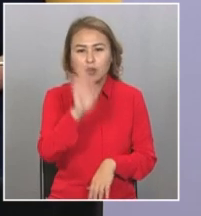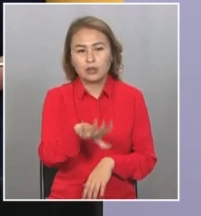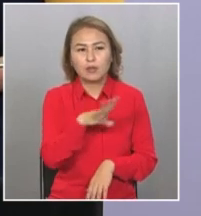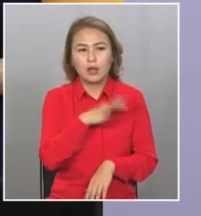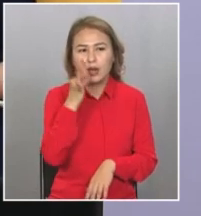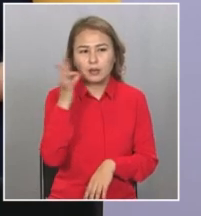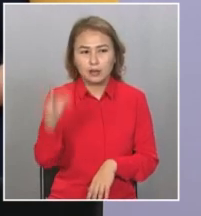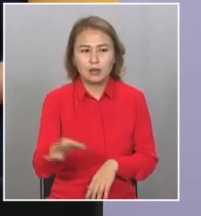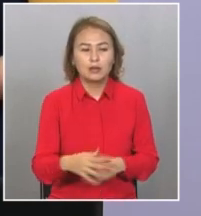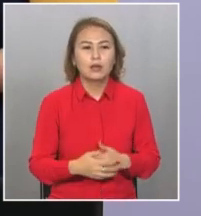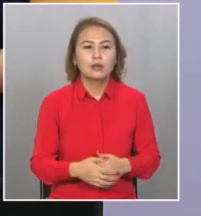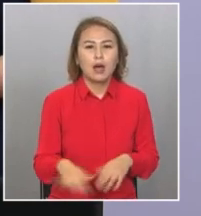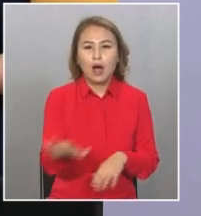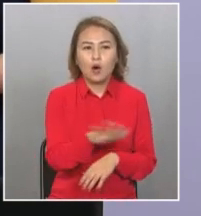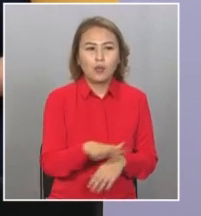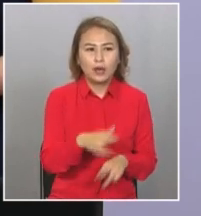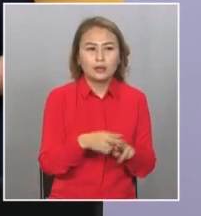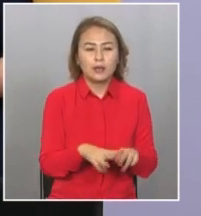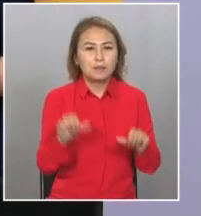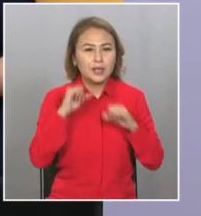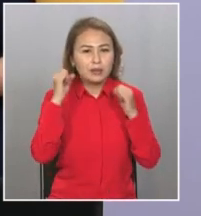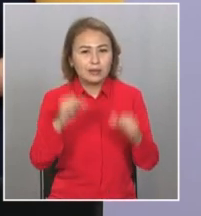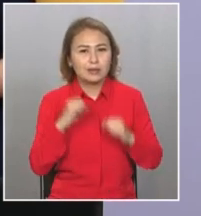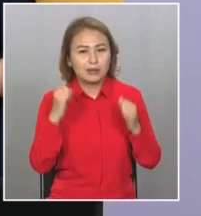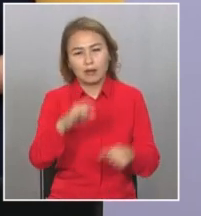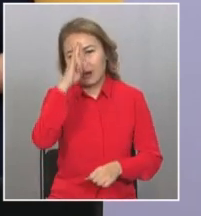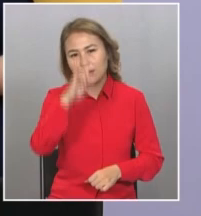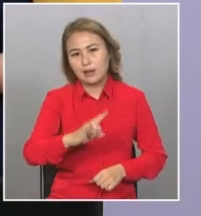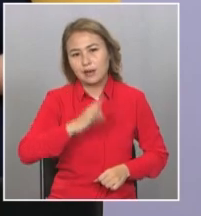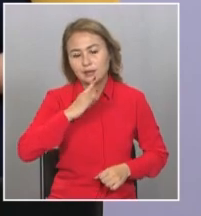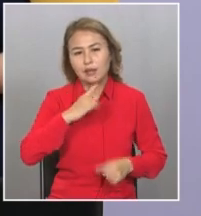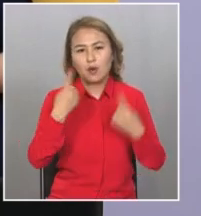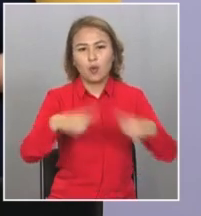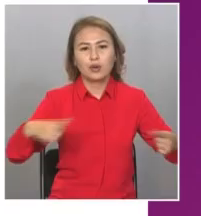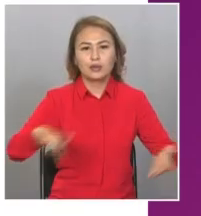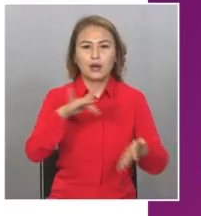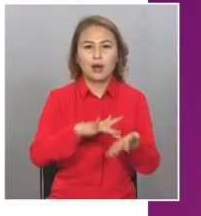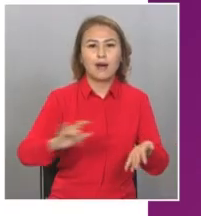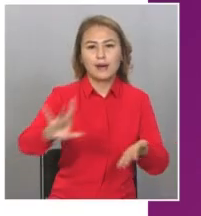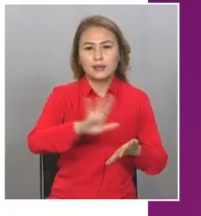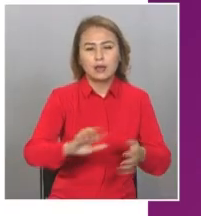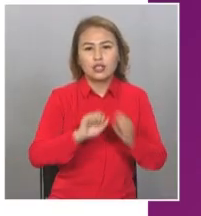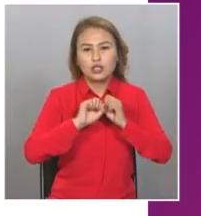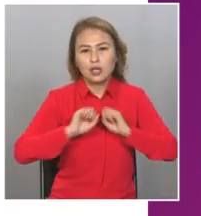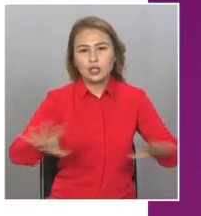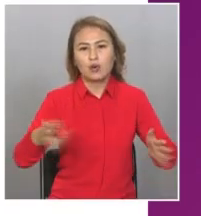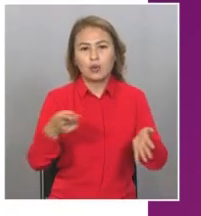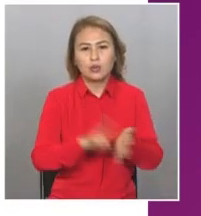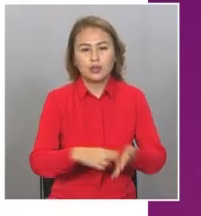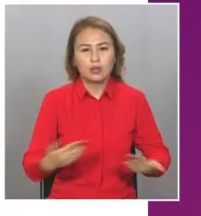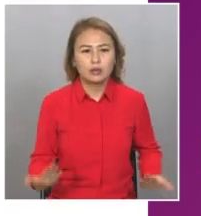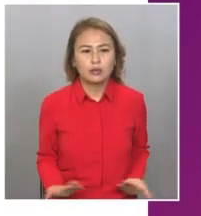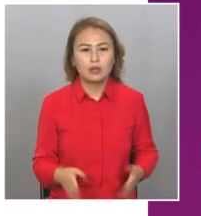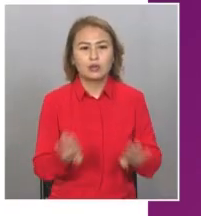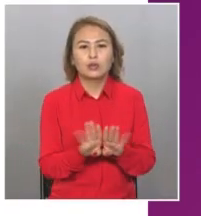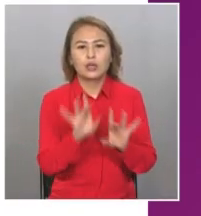айтты. Аумағының белгісіздігі қазақтардың Орта Азия аймақтарында шашырап қоныстануы деп